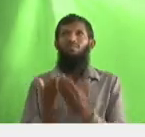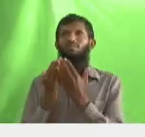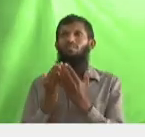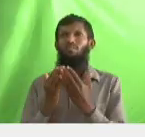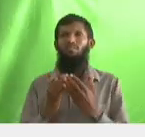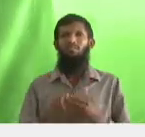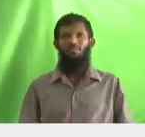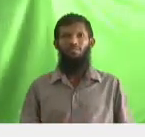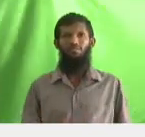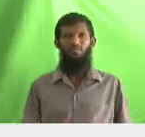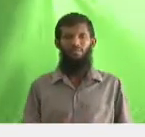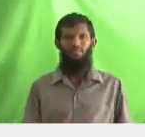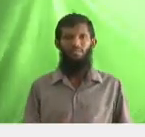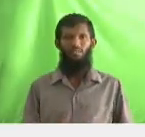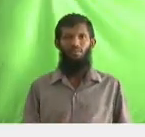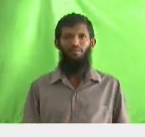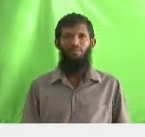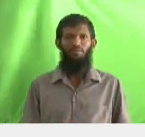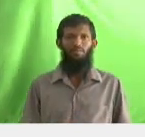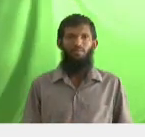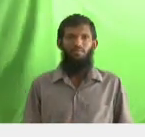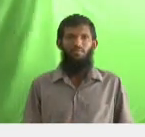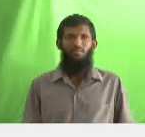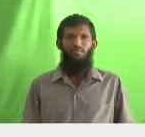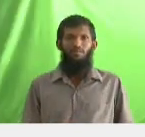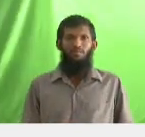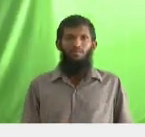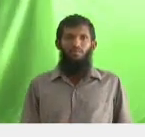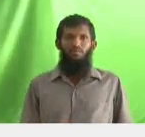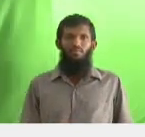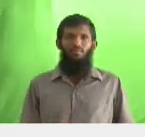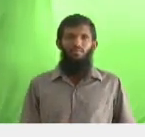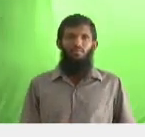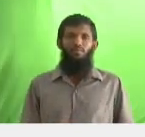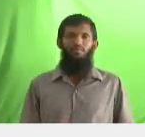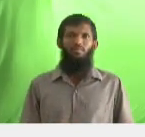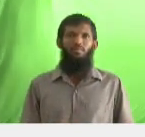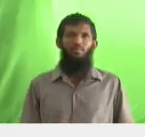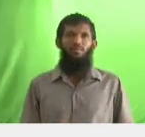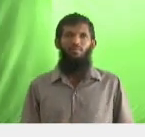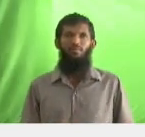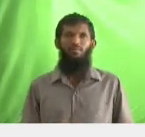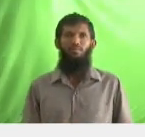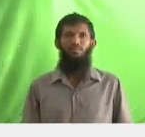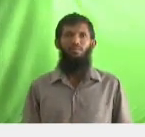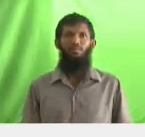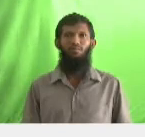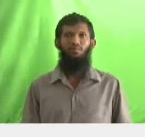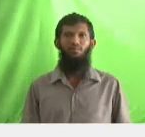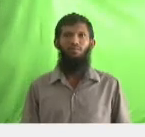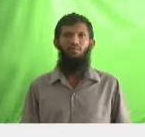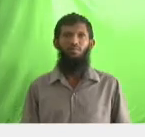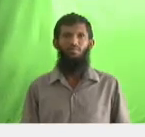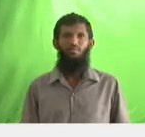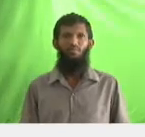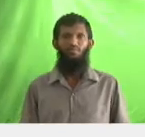wa nafa'ani wa iyyakum bima fihima min al-ayati wal-hikmah. Aqulu qawli hadha wa astaghfirullah li wa lakum wa